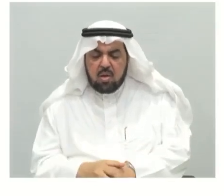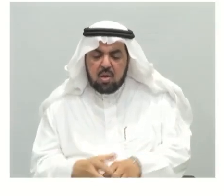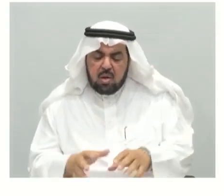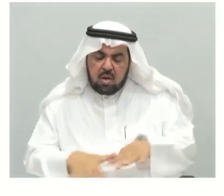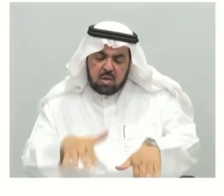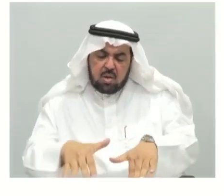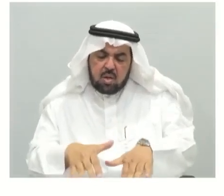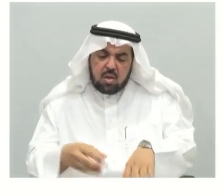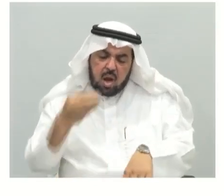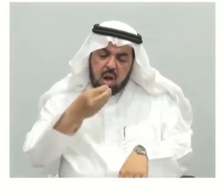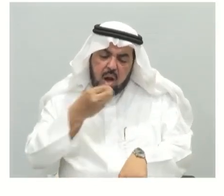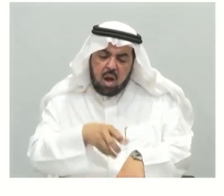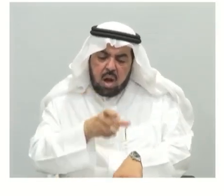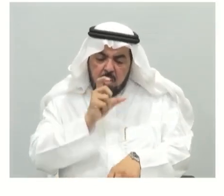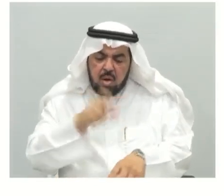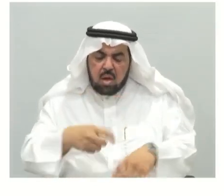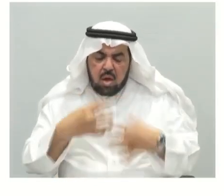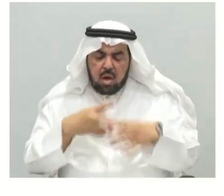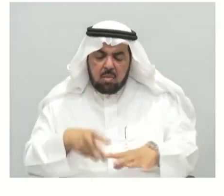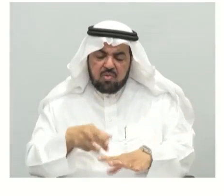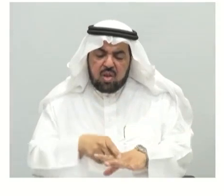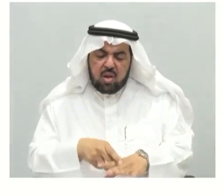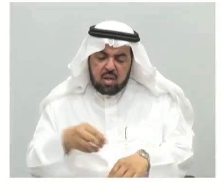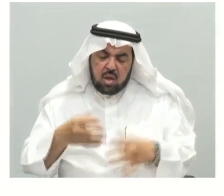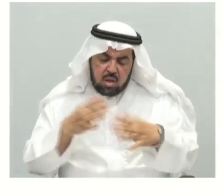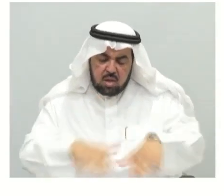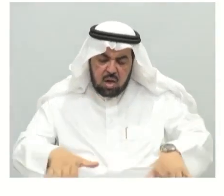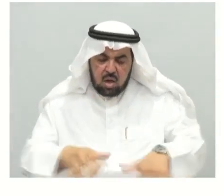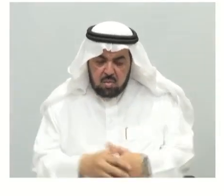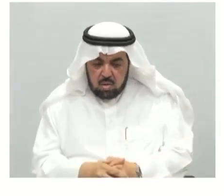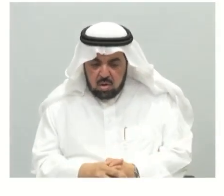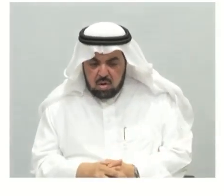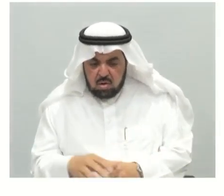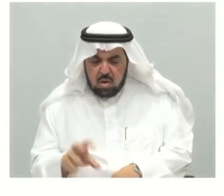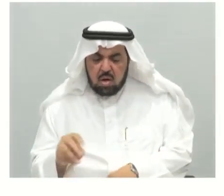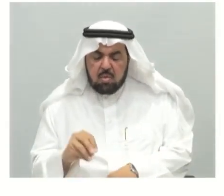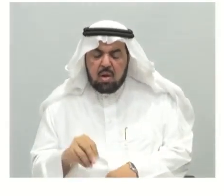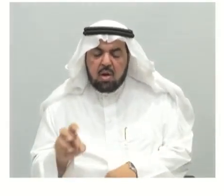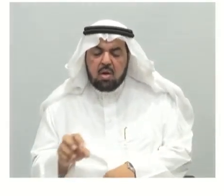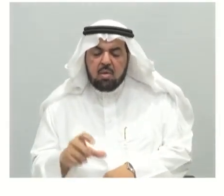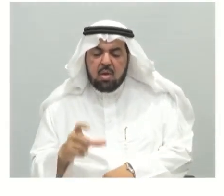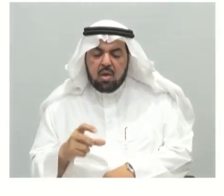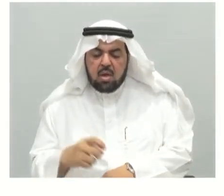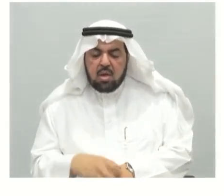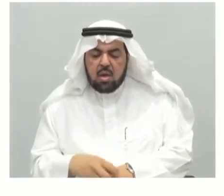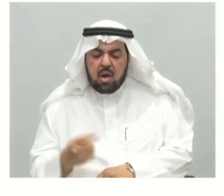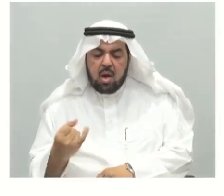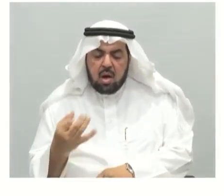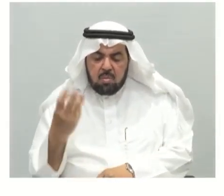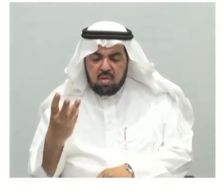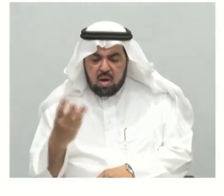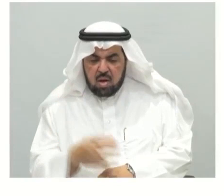اتزان الماء داخل المفصليات التي تعيش على اليابسه نلا لاحظ انه رقم ثلاثه ويشير الى